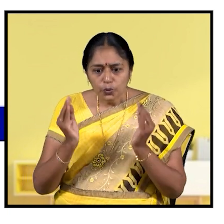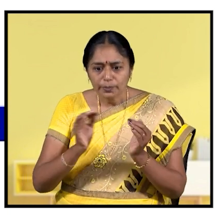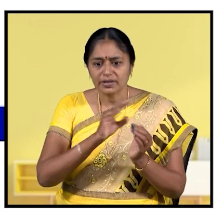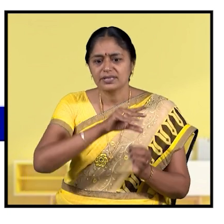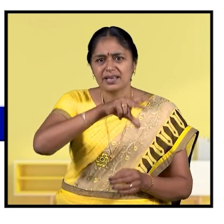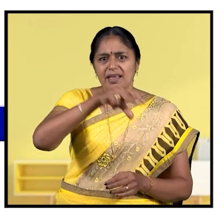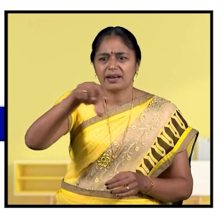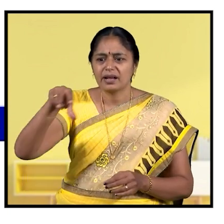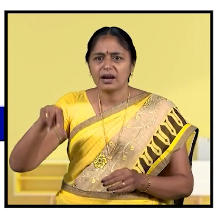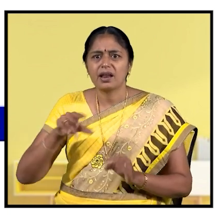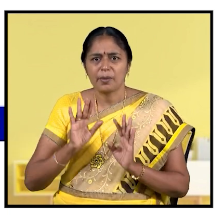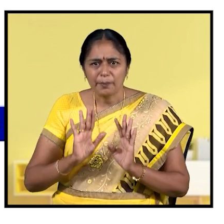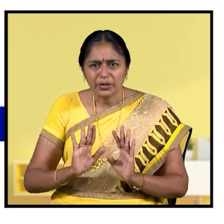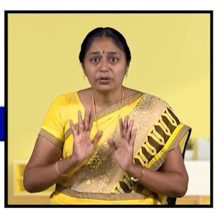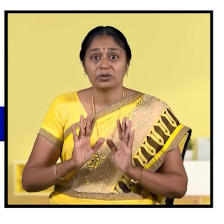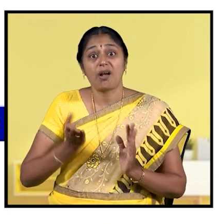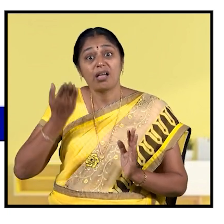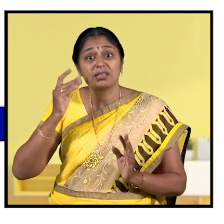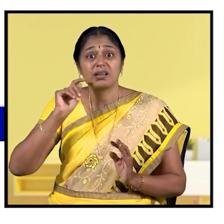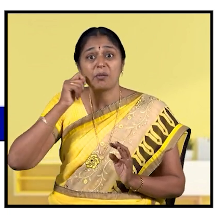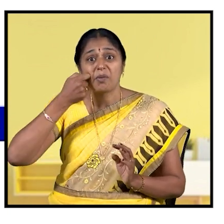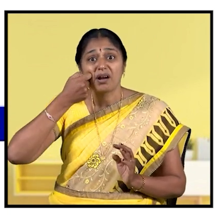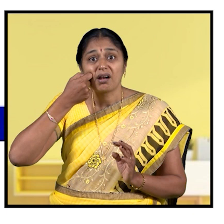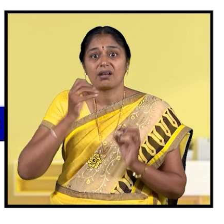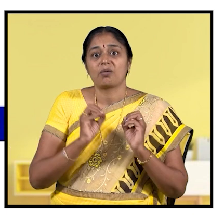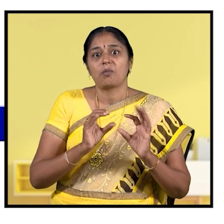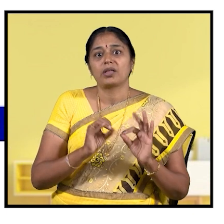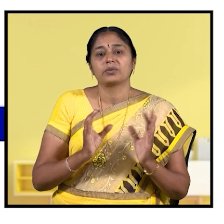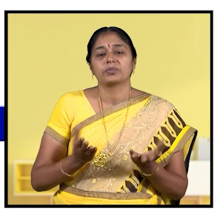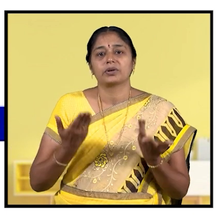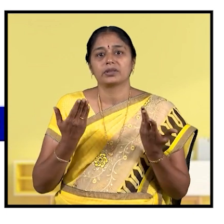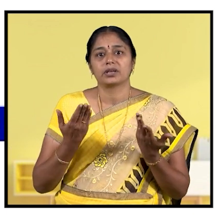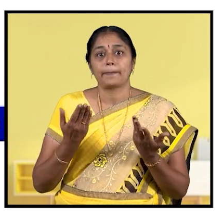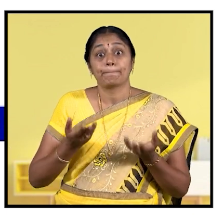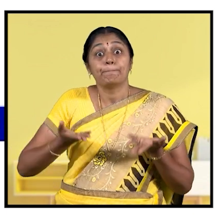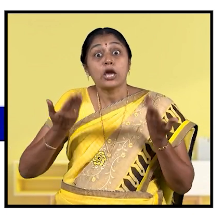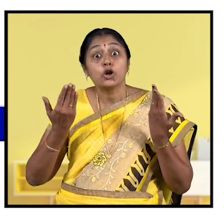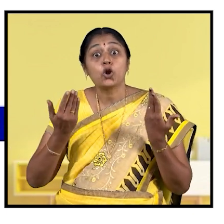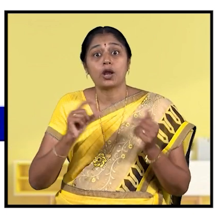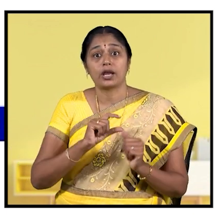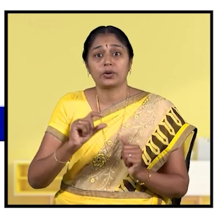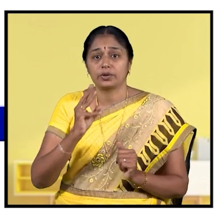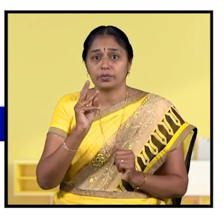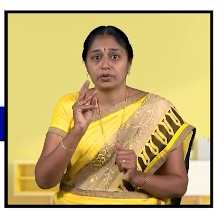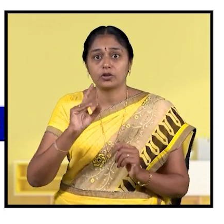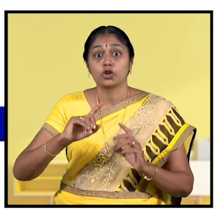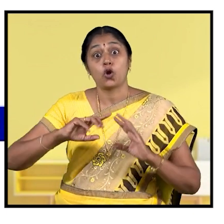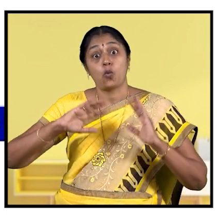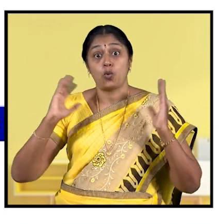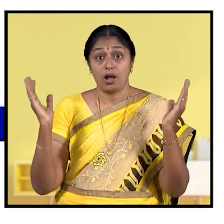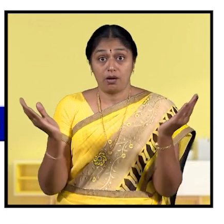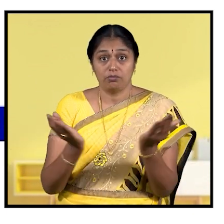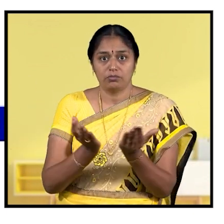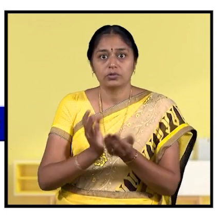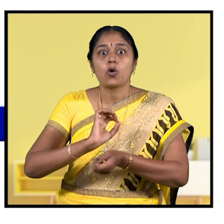உண்டாகி நிறைய மக்களை வந்து சேதமடைய உயிர் சேதம் உண்டாச்சுன்னா அதுக்கு பேர் கொள்ளை நோய். பெருங்கொள்ளை நோய்ங்கிறது அந்த நோய் வந்து உலகம் ஃபுல்லாக பரவி நிறைய